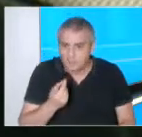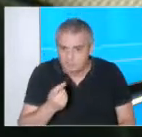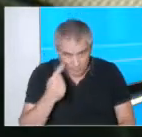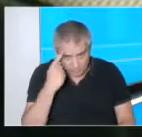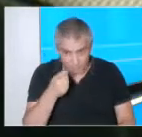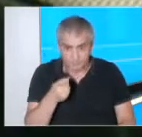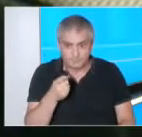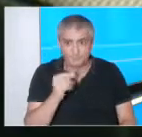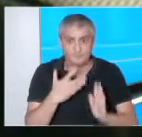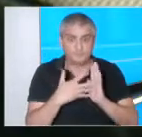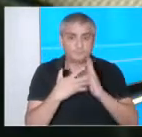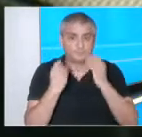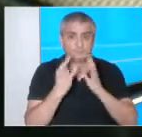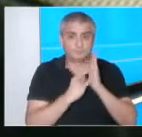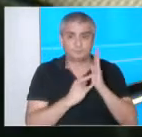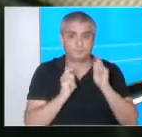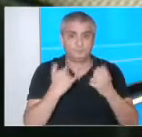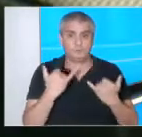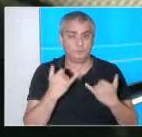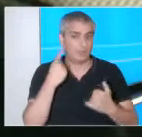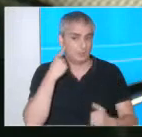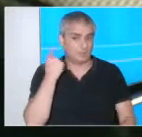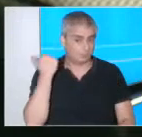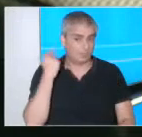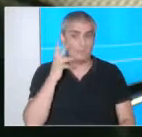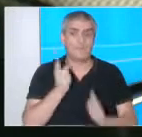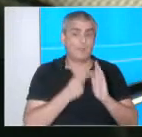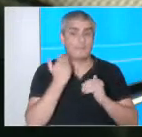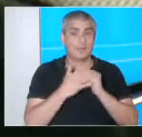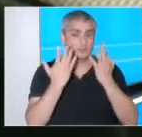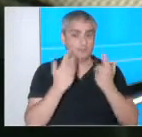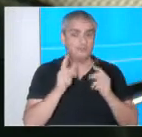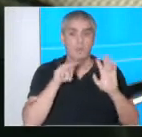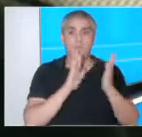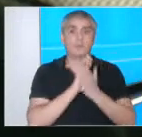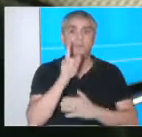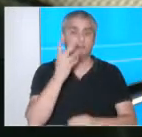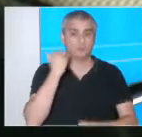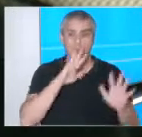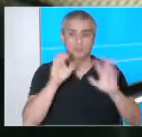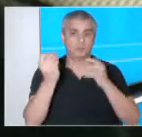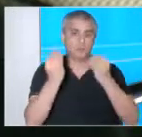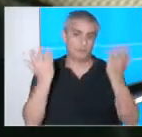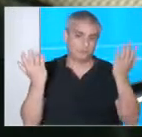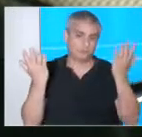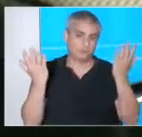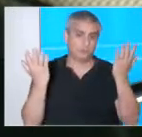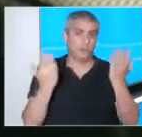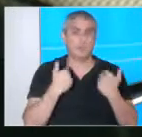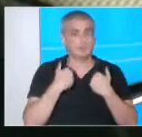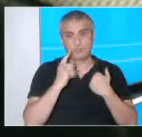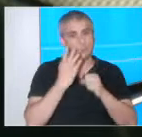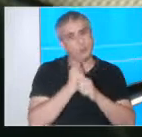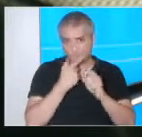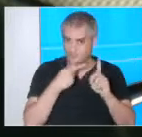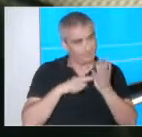יודע, אם אתה בדקת טוב את החוק איך שהוא מוגש עכשיו, אתה שומע שבפעם האחרונה שספרו, ב-2019, היה לנו 900 ומשהו. אז אנחנו לא